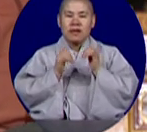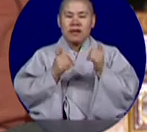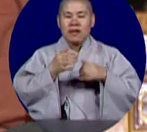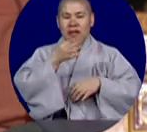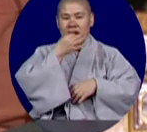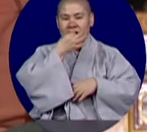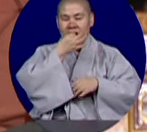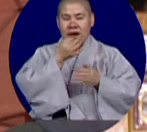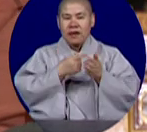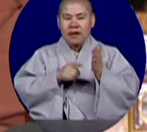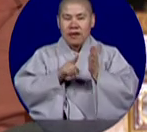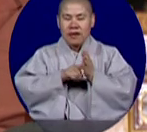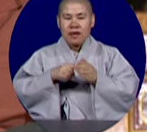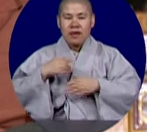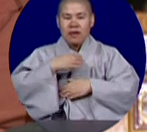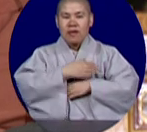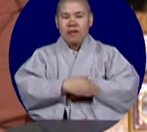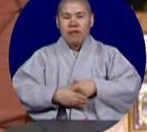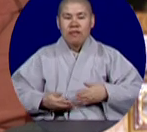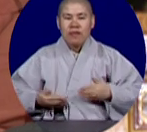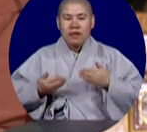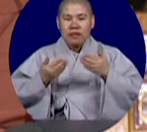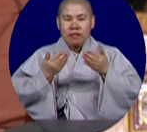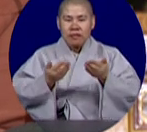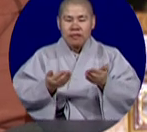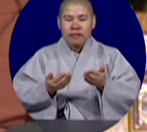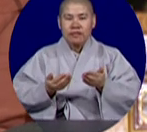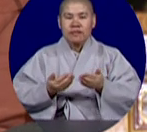탐욕을 위해서 이 몸을 바칩니다.